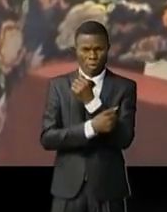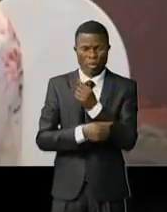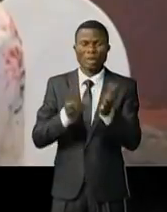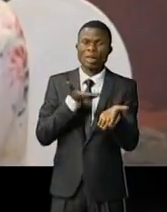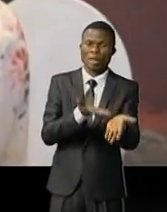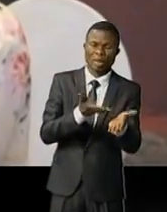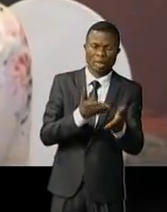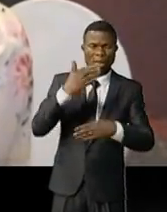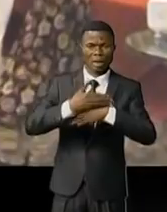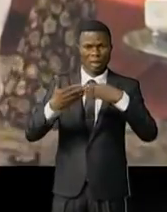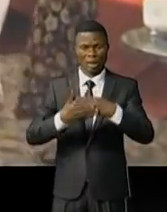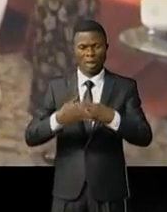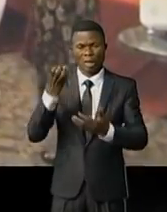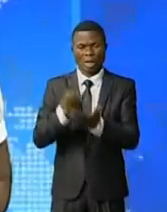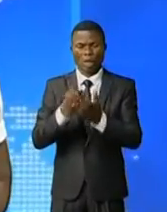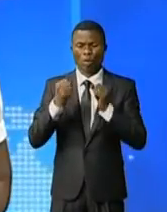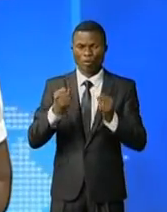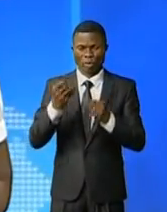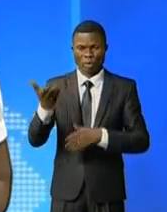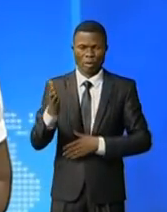à construire une économie durable.